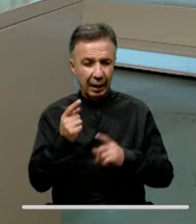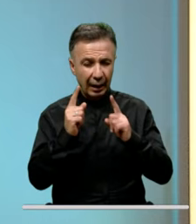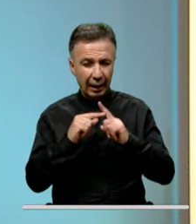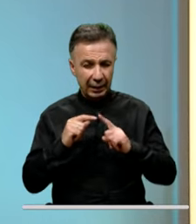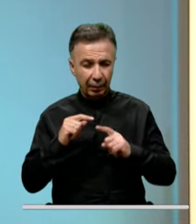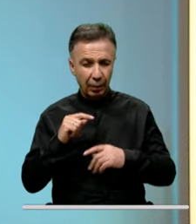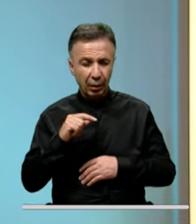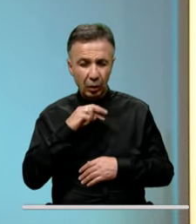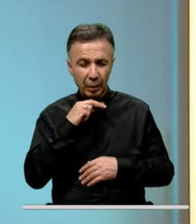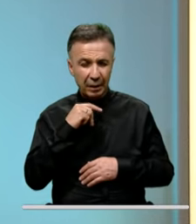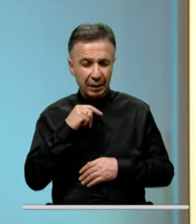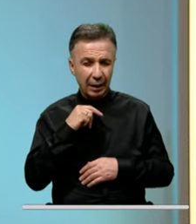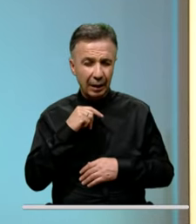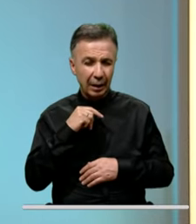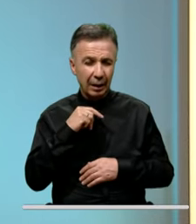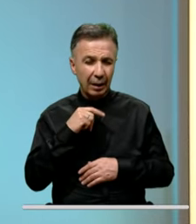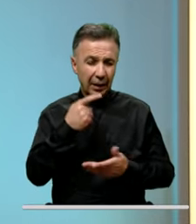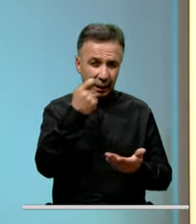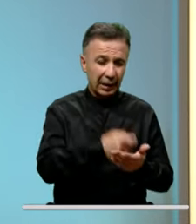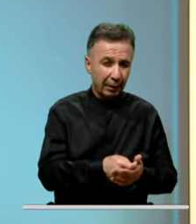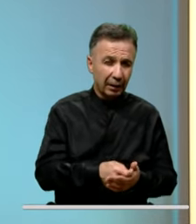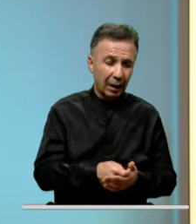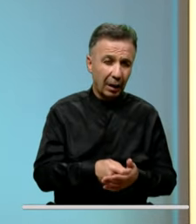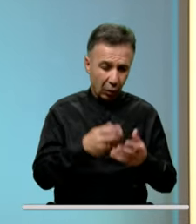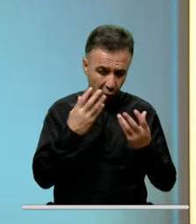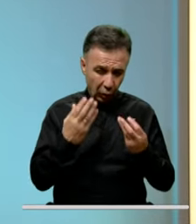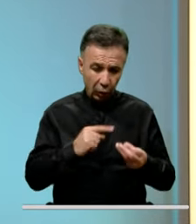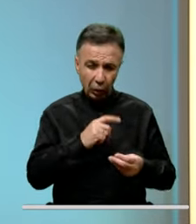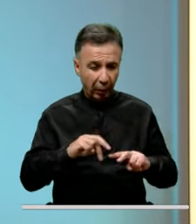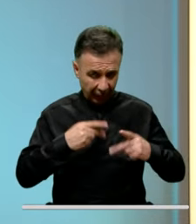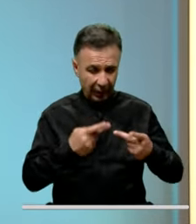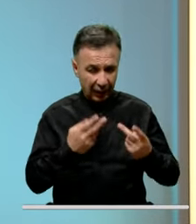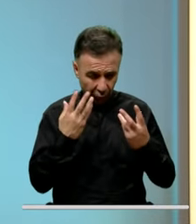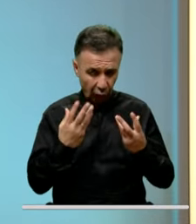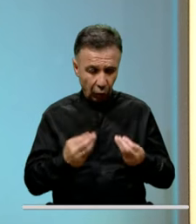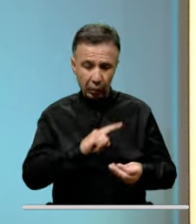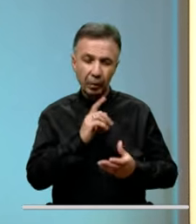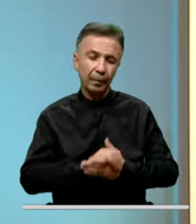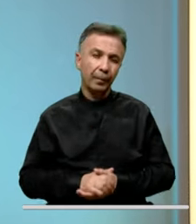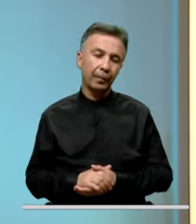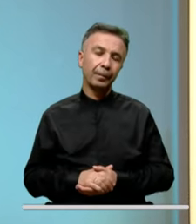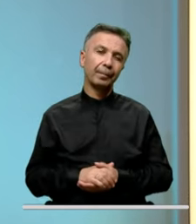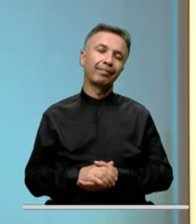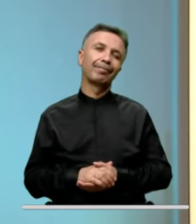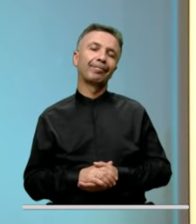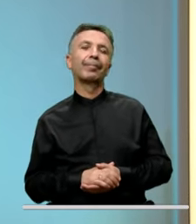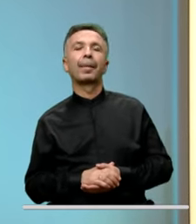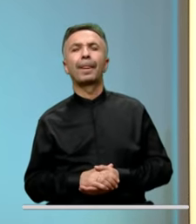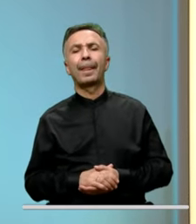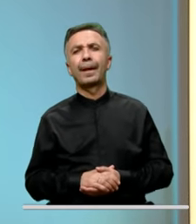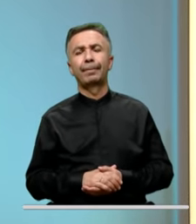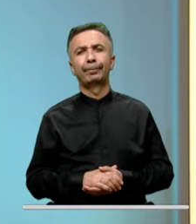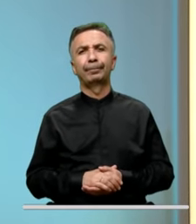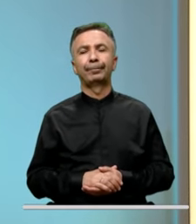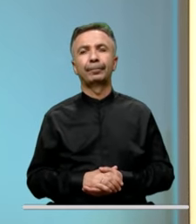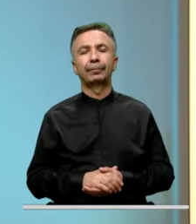mu? Bu hayvan belli değil. Yani hissedarlar belli değil. Hayvanın kendisi belli değil. Yani vekaleti kime nasıl